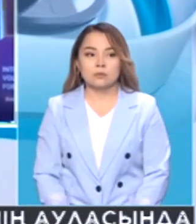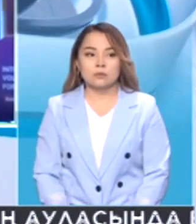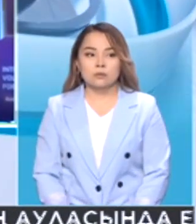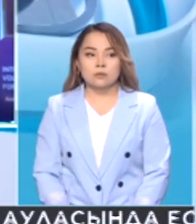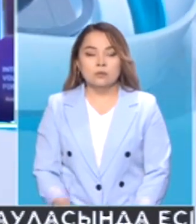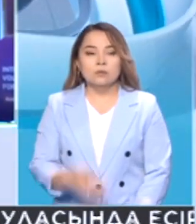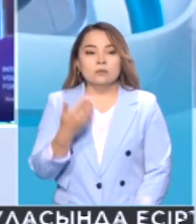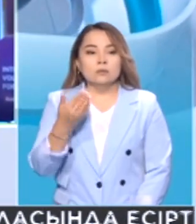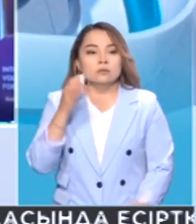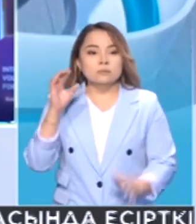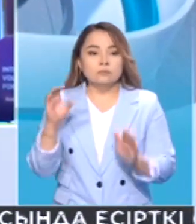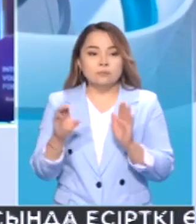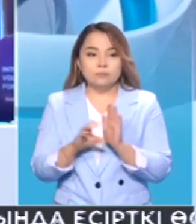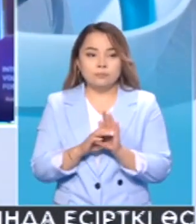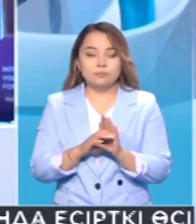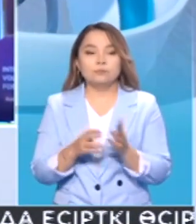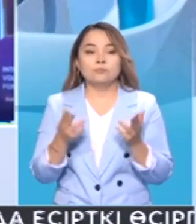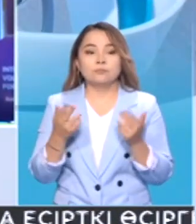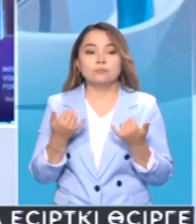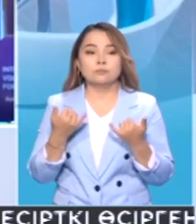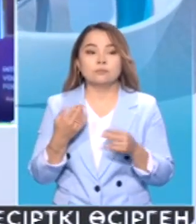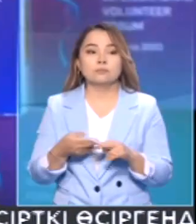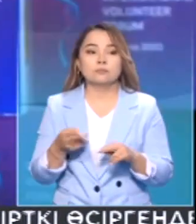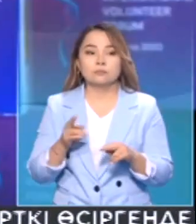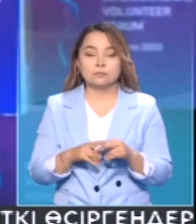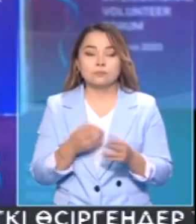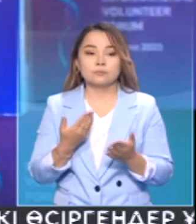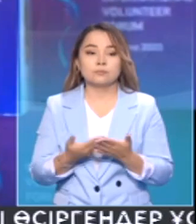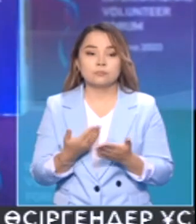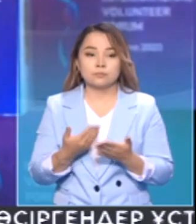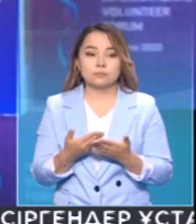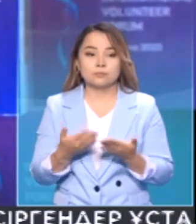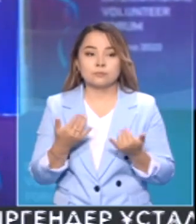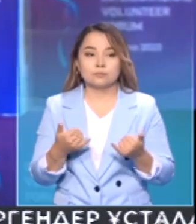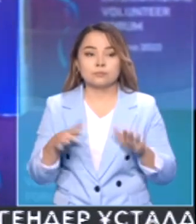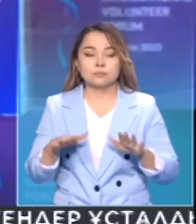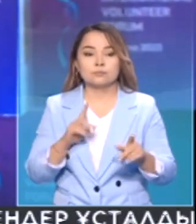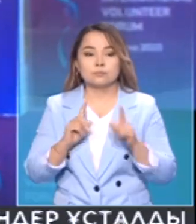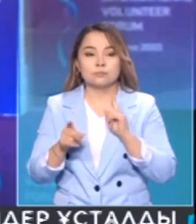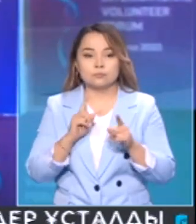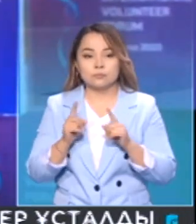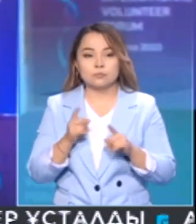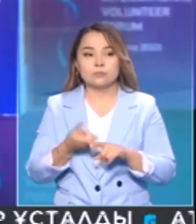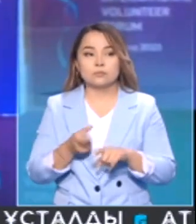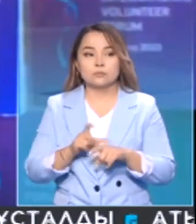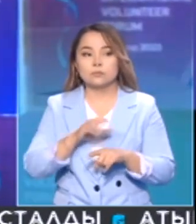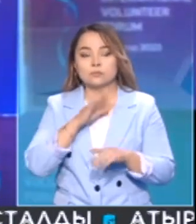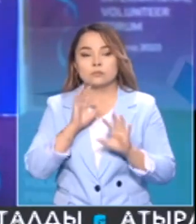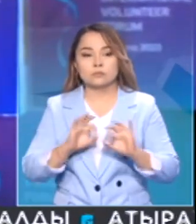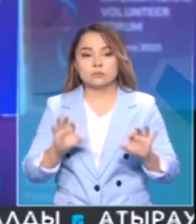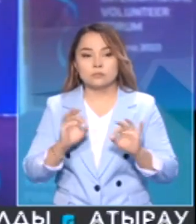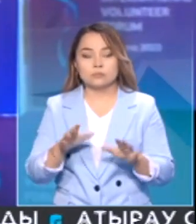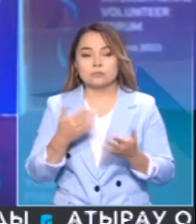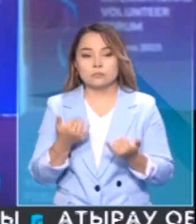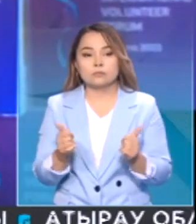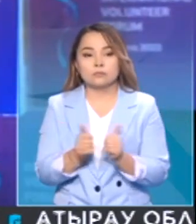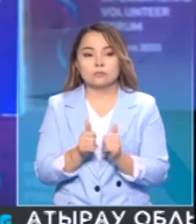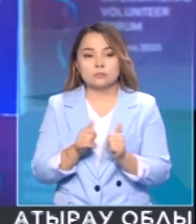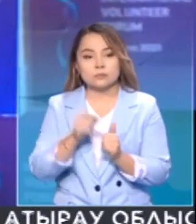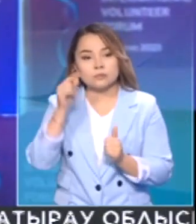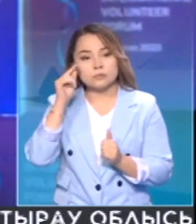Оңғар, сізді тыңдап тұрмыз. Иә, Армангүл, мұндай мысалдар бүгінгі панельдік сессияларда өте көп айтылды. Алысқа бармай-ақ, көрші